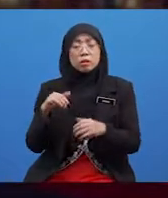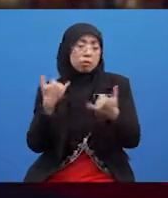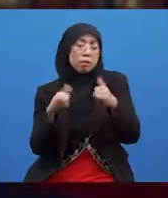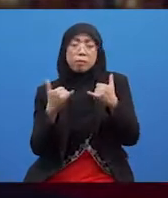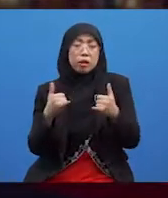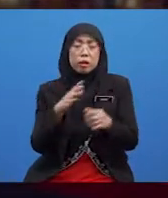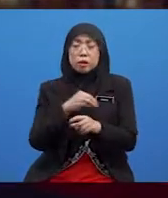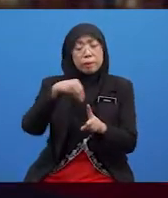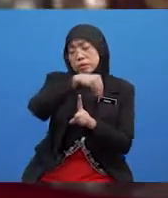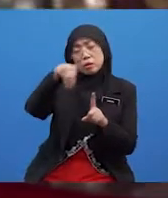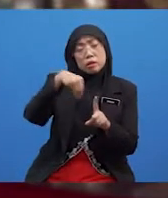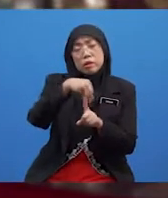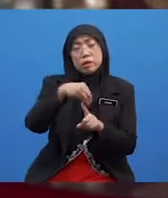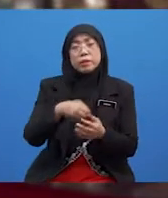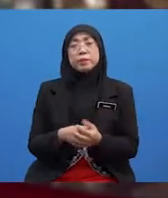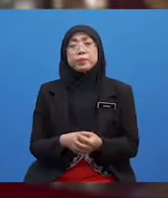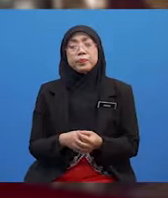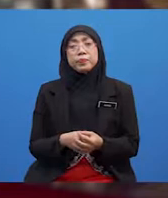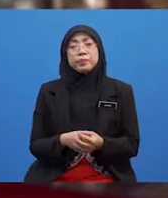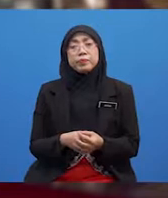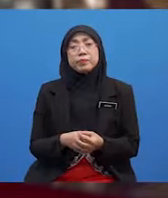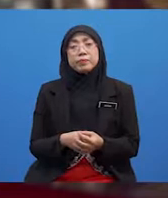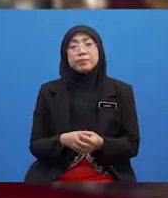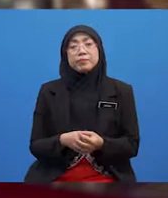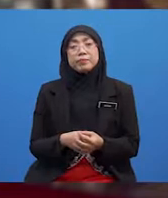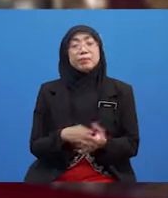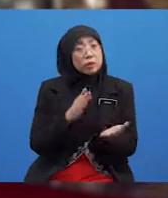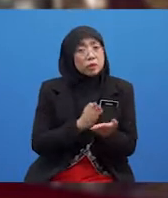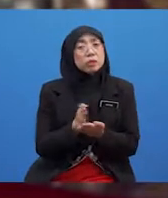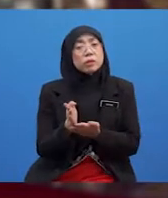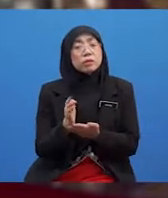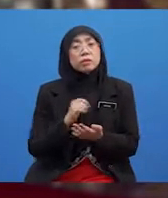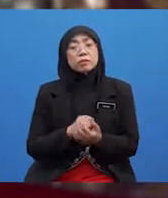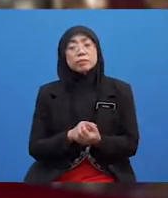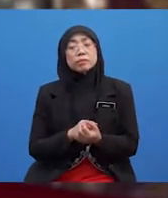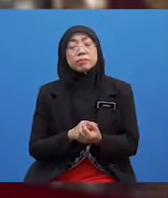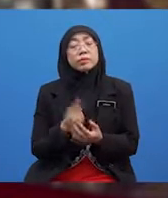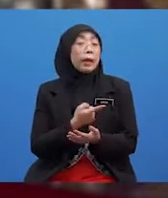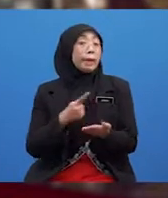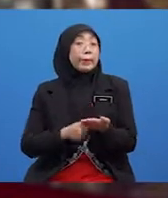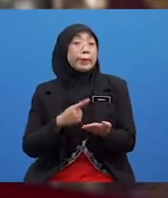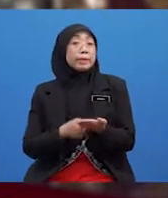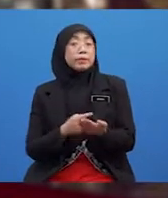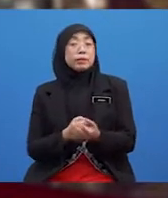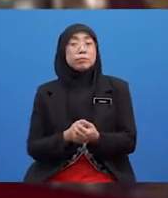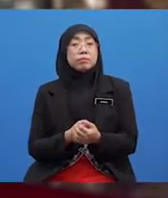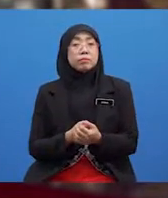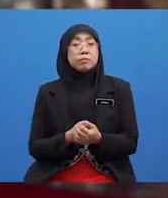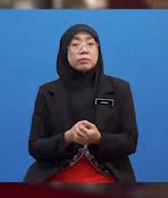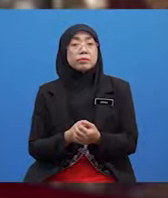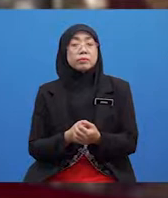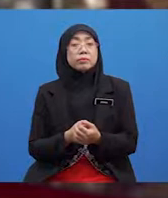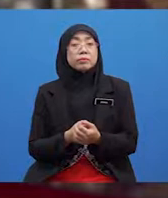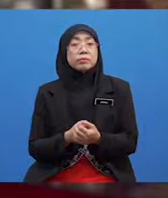di dalam makmal, tetapi ia perlu dianalisis dan didokumentasikan